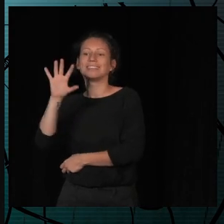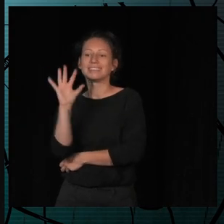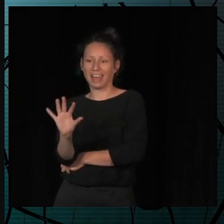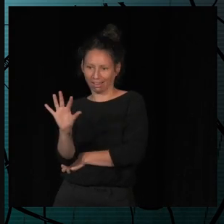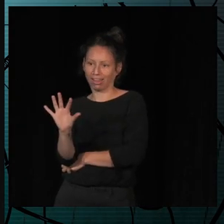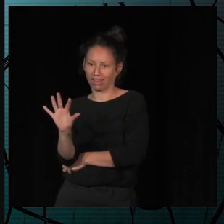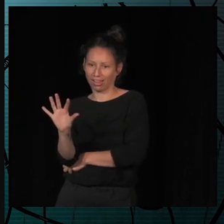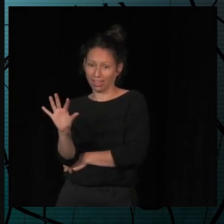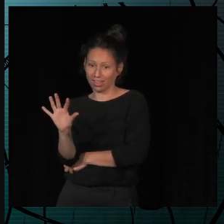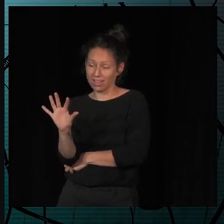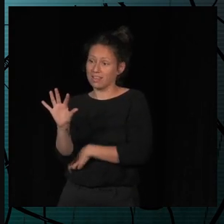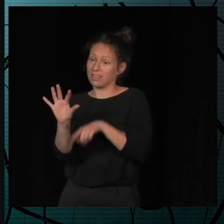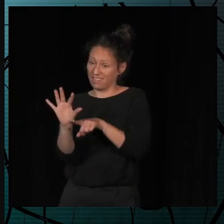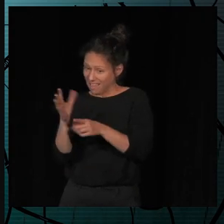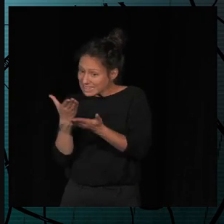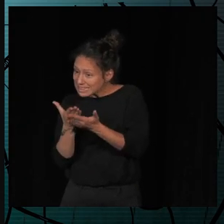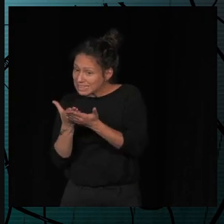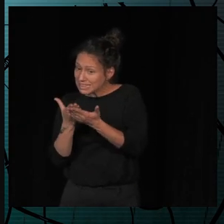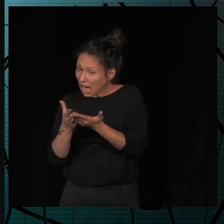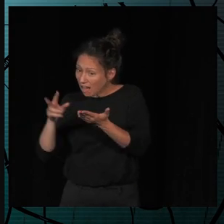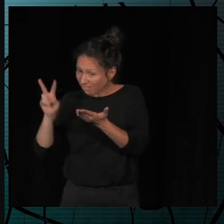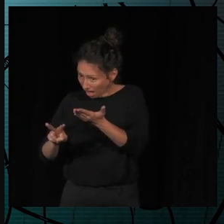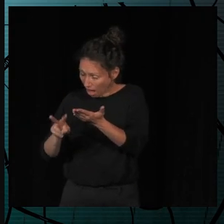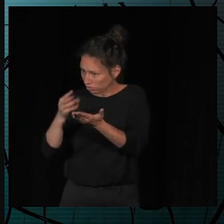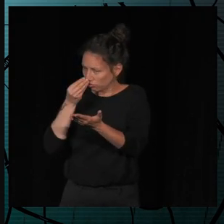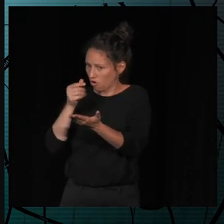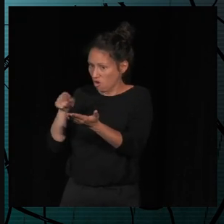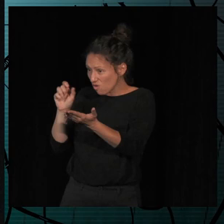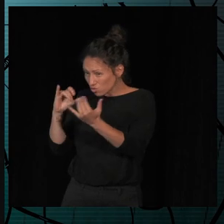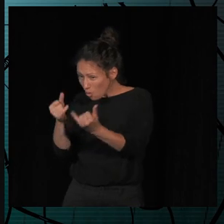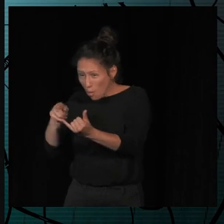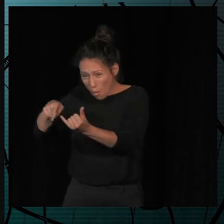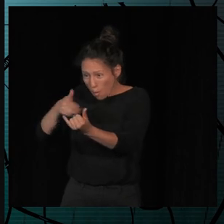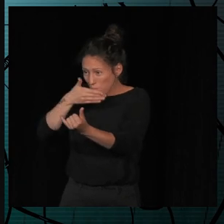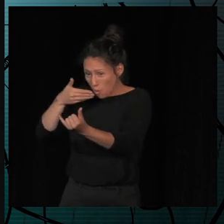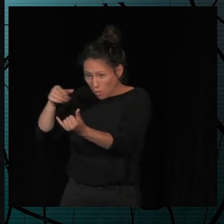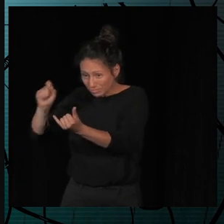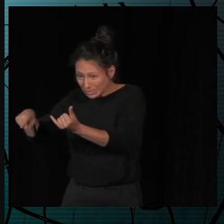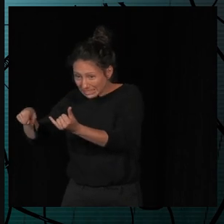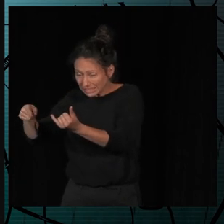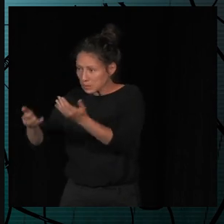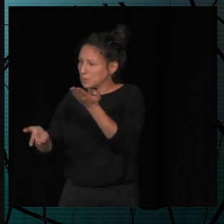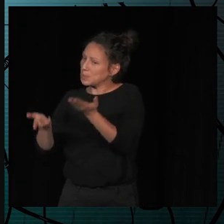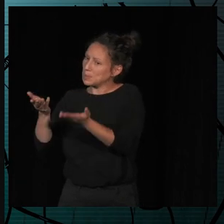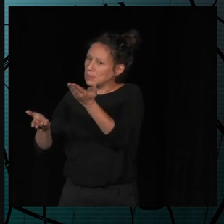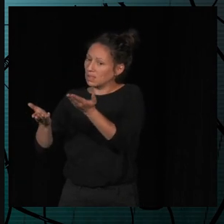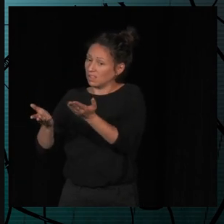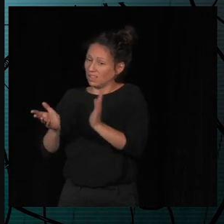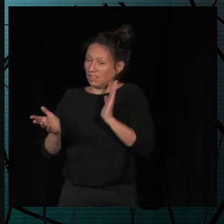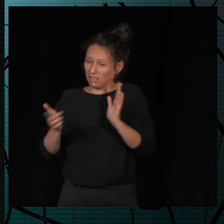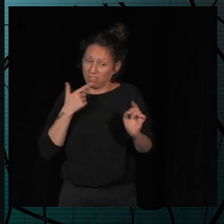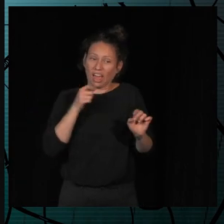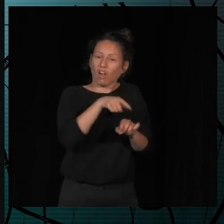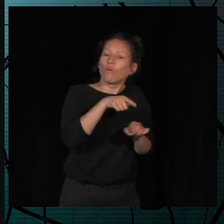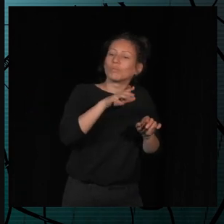à g é à 5 et l'idée c'est déjà de se poser la question nous c'était ça est-ce que vaut mieux plutôt jouer est-ce que peut-être pas Kawashima mais vous